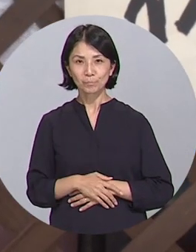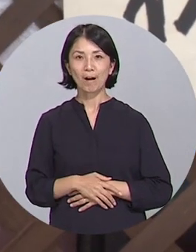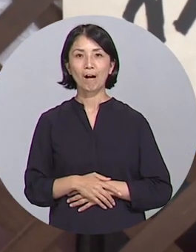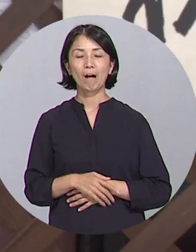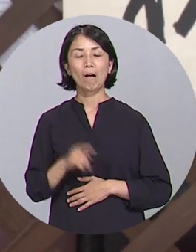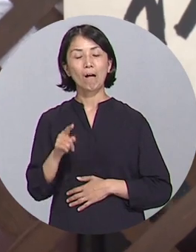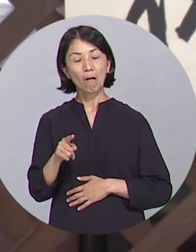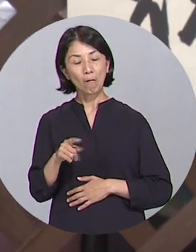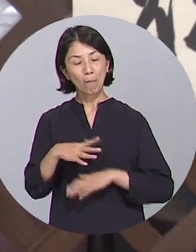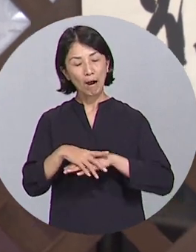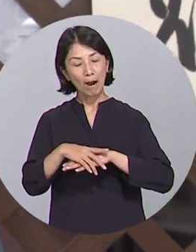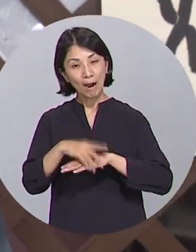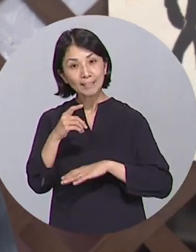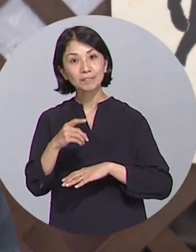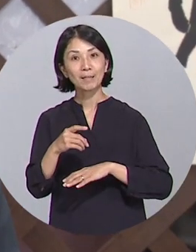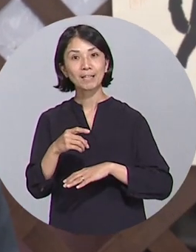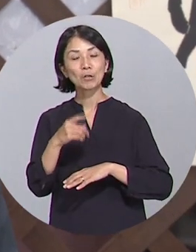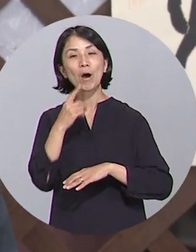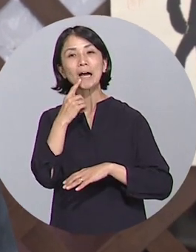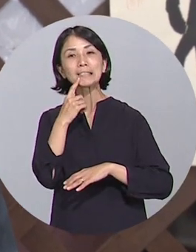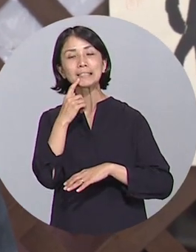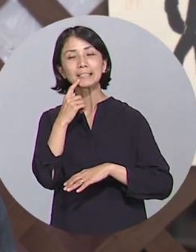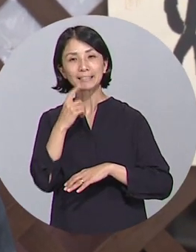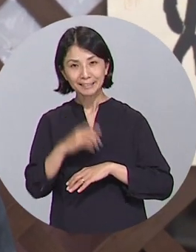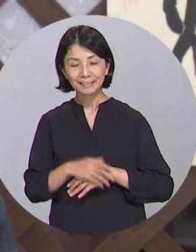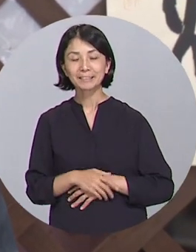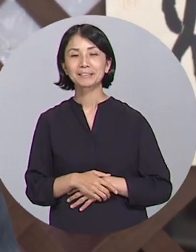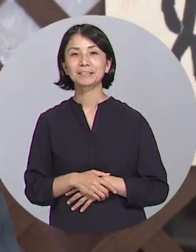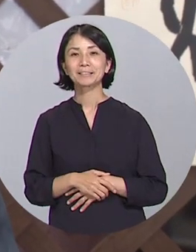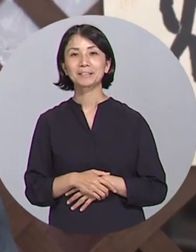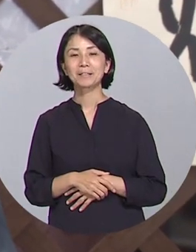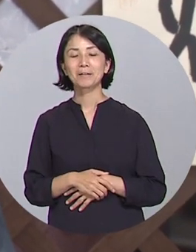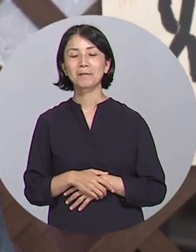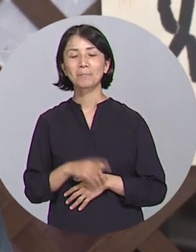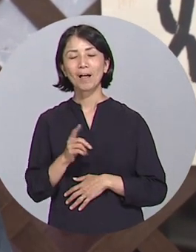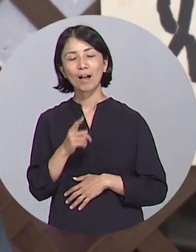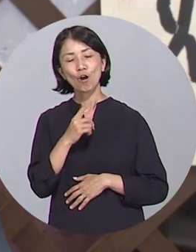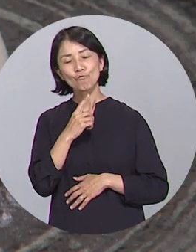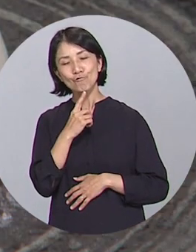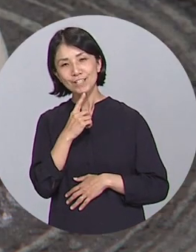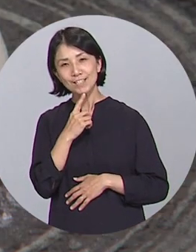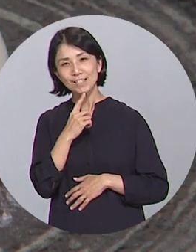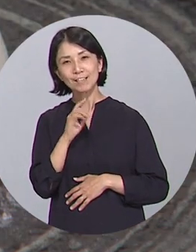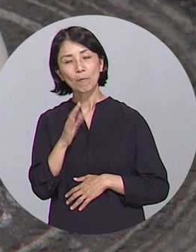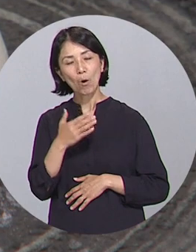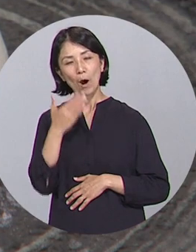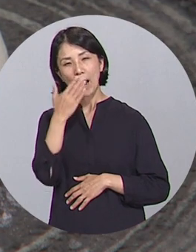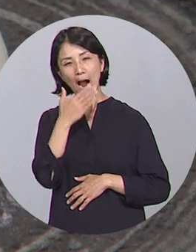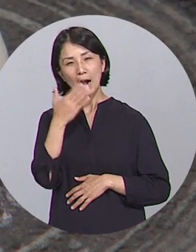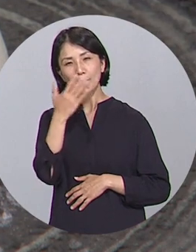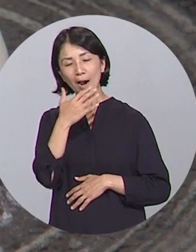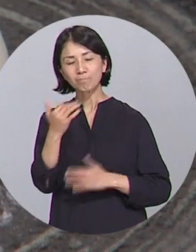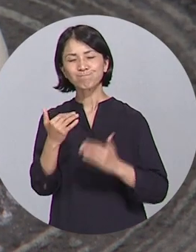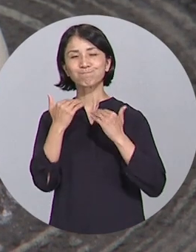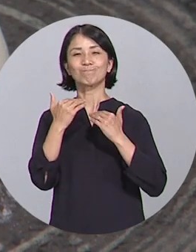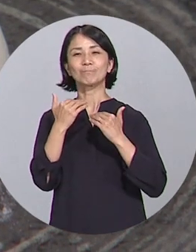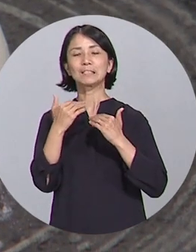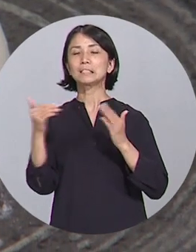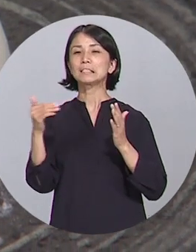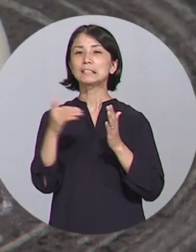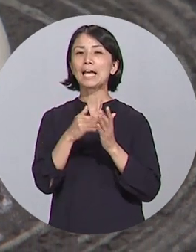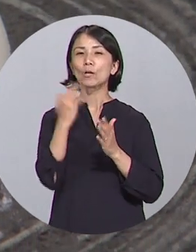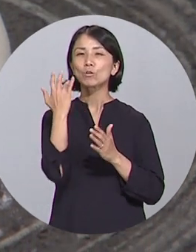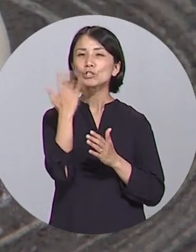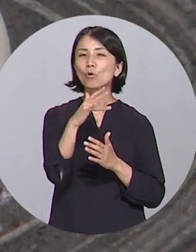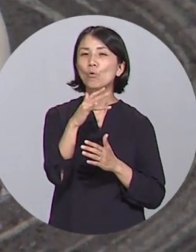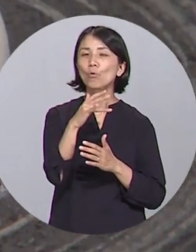これは食べたことのない味。とても不思議なんですけれども、甘さがぐわっときて最後に塩がピュッ